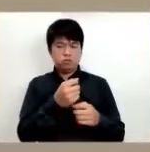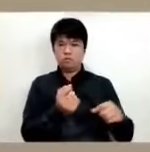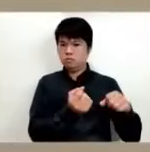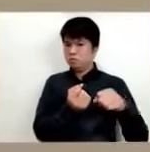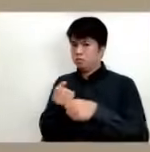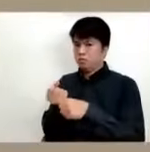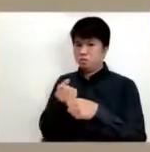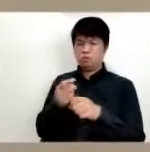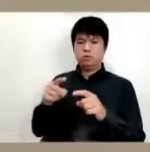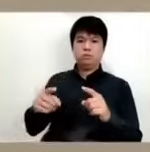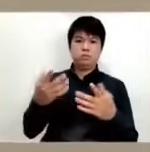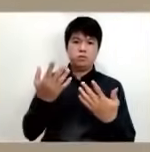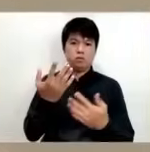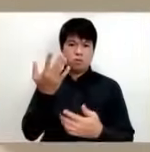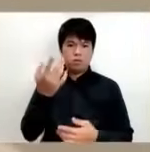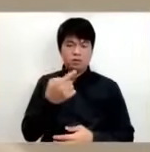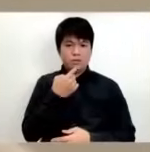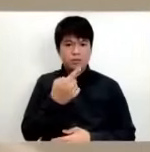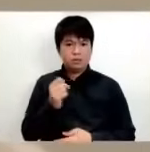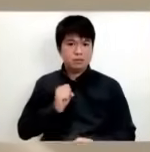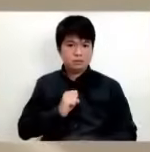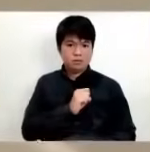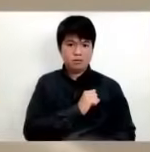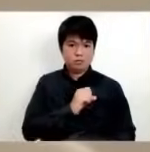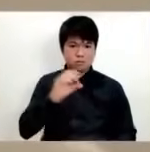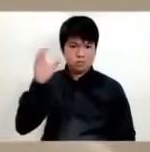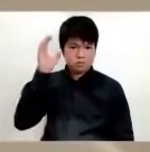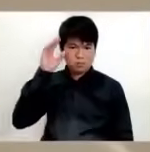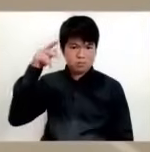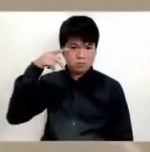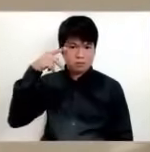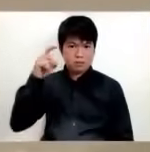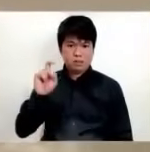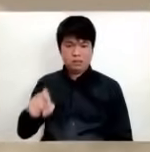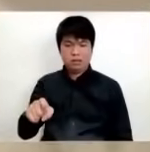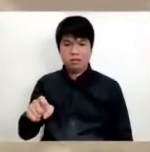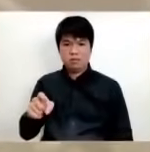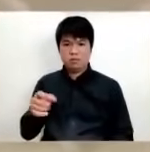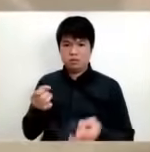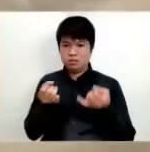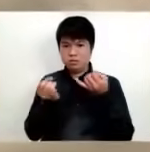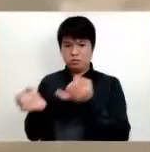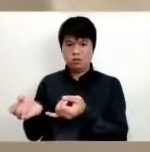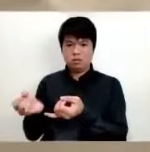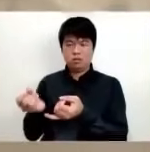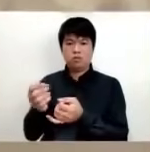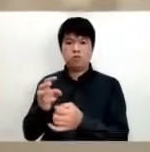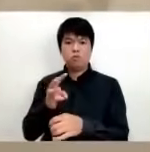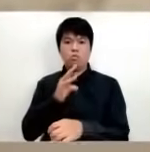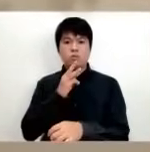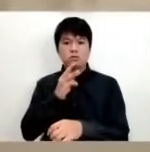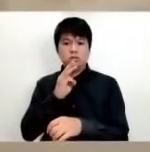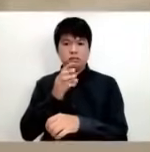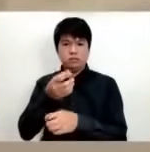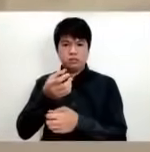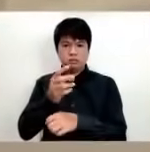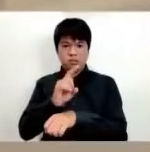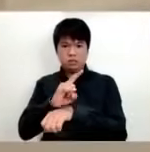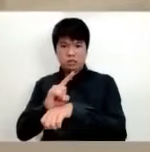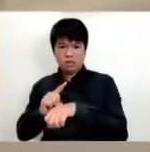Ayon kay Senator Coco Pimentel, kailangan na raw lagyan ng water cannon ang mga barko ng Pilipinas. Ganti lang daw ito sa